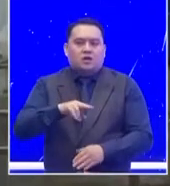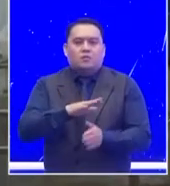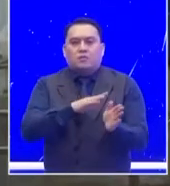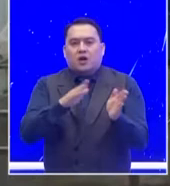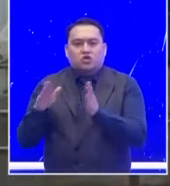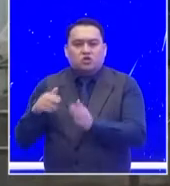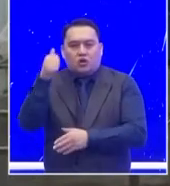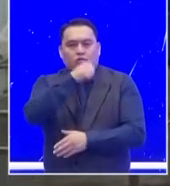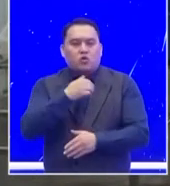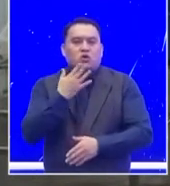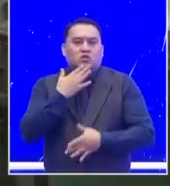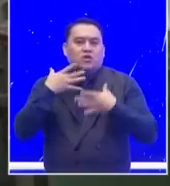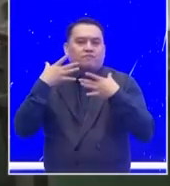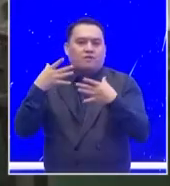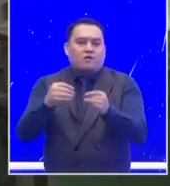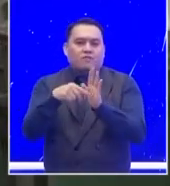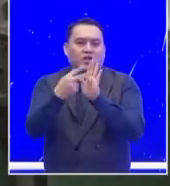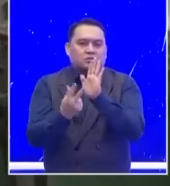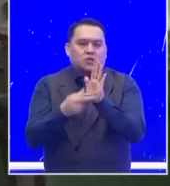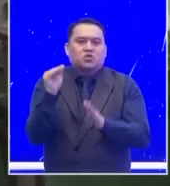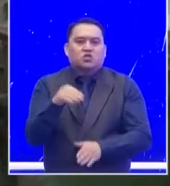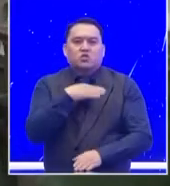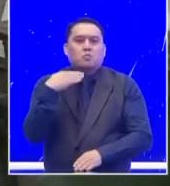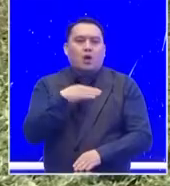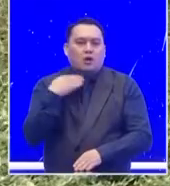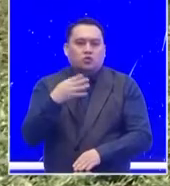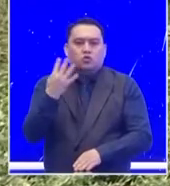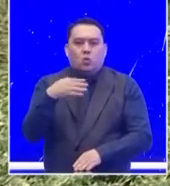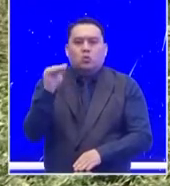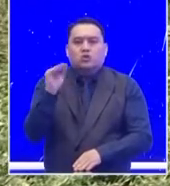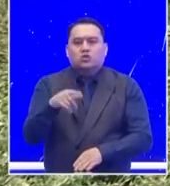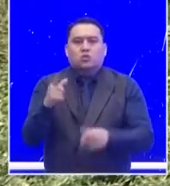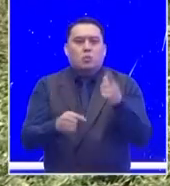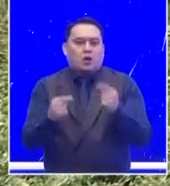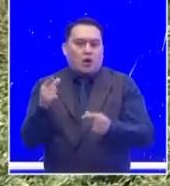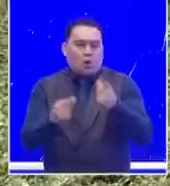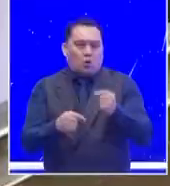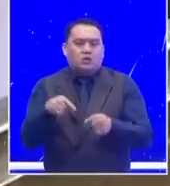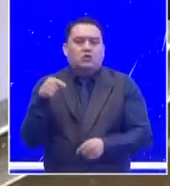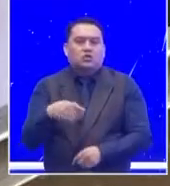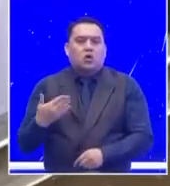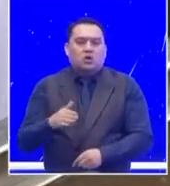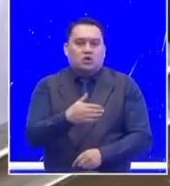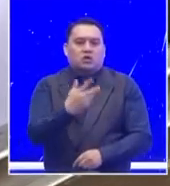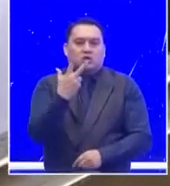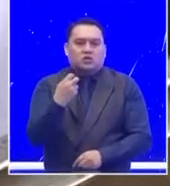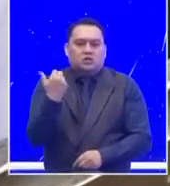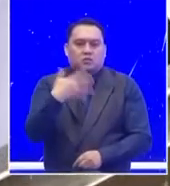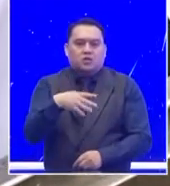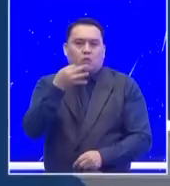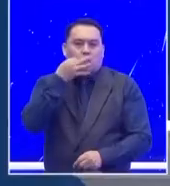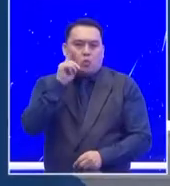истекший год экспортировано около 18 тысяч тонн мяса, свыше 40 тысяч тонн молока, 1000 тонн рыбы, 350 тонн